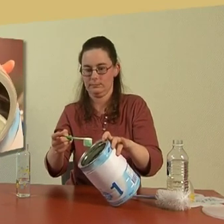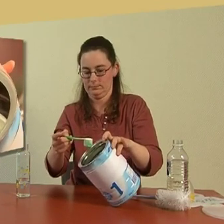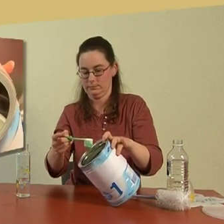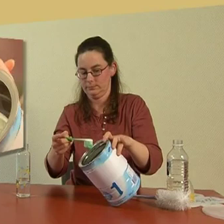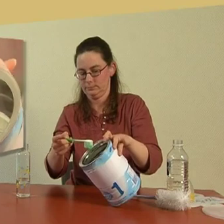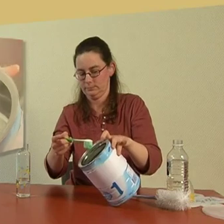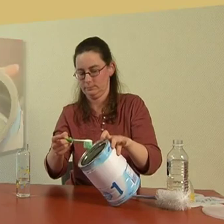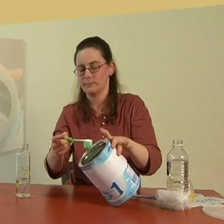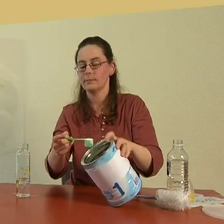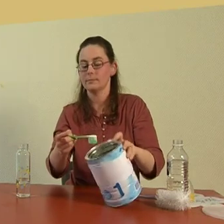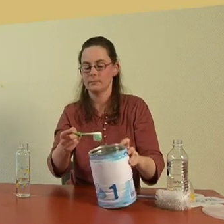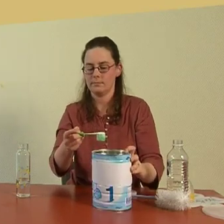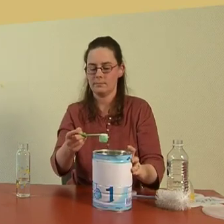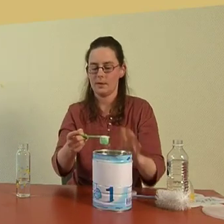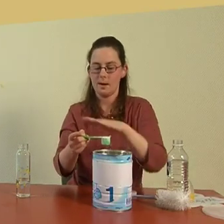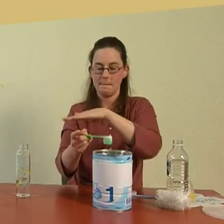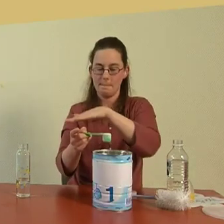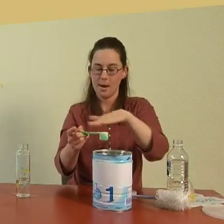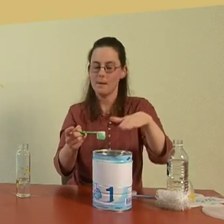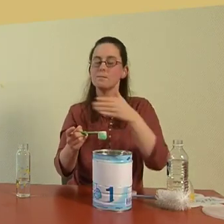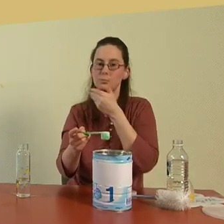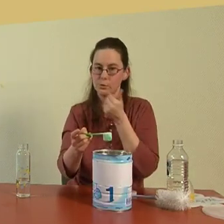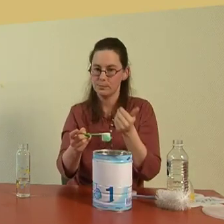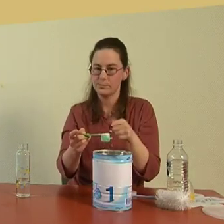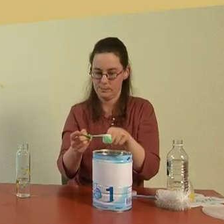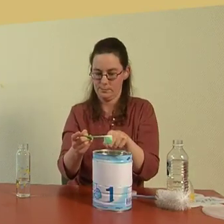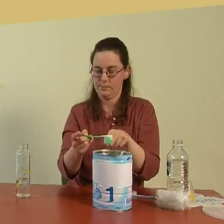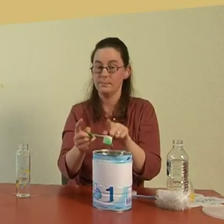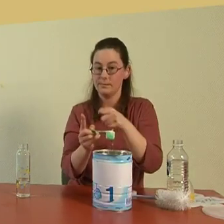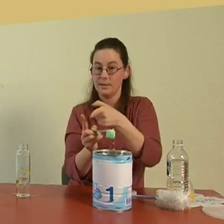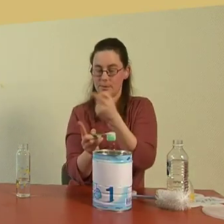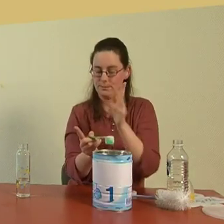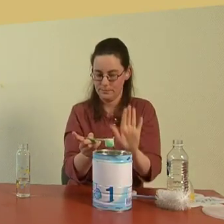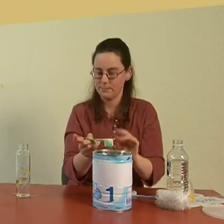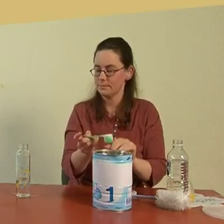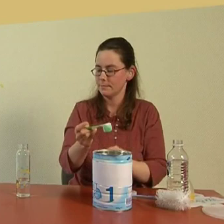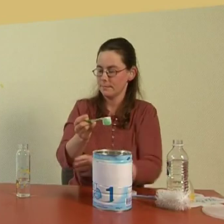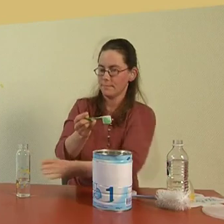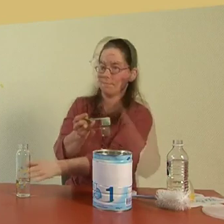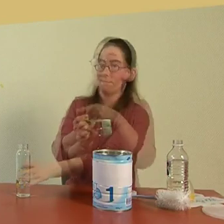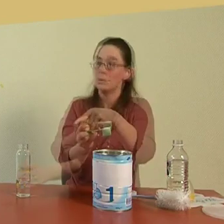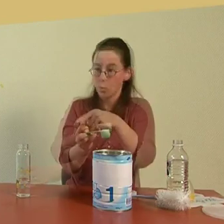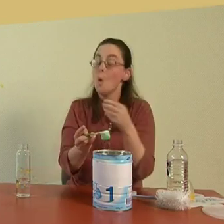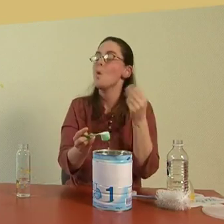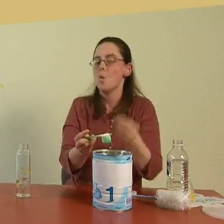arriver à ras. Il faut que ce soit plat.